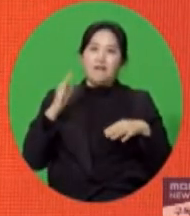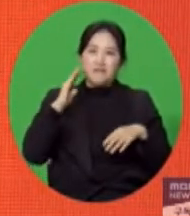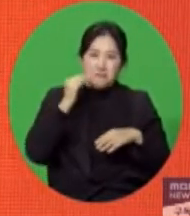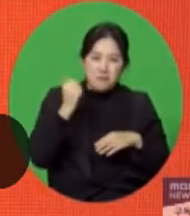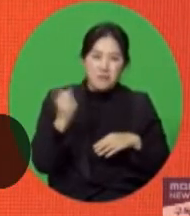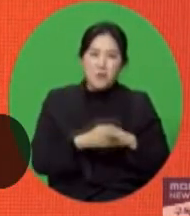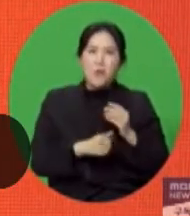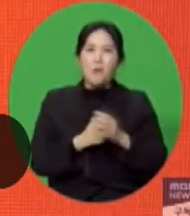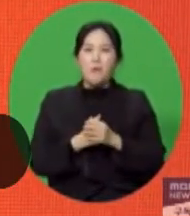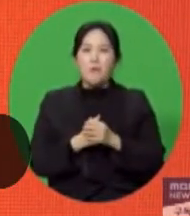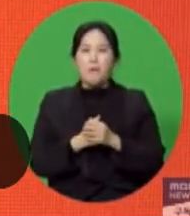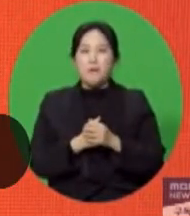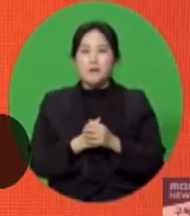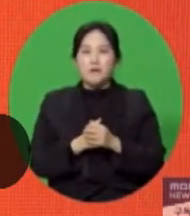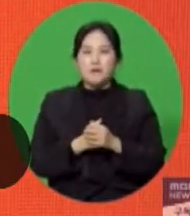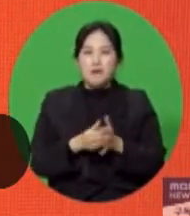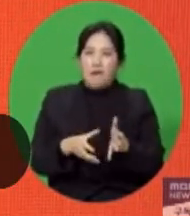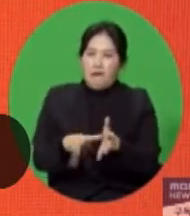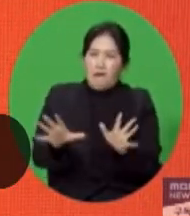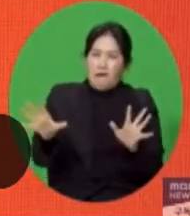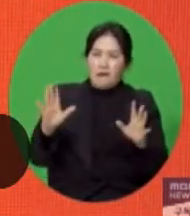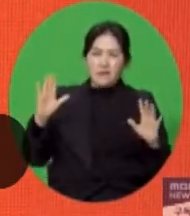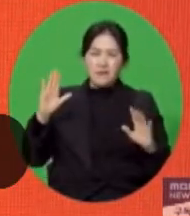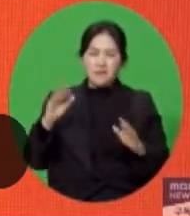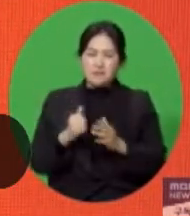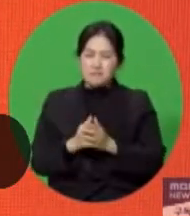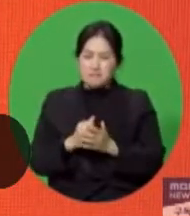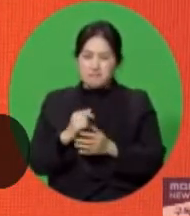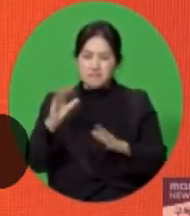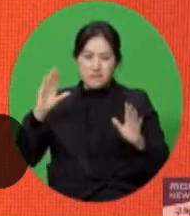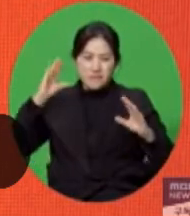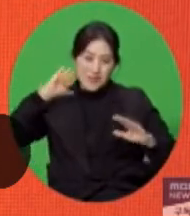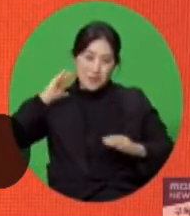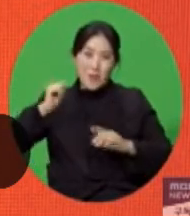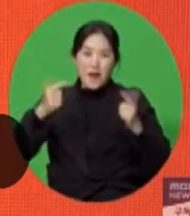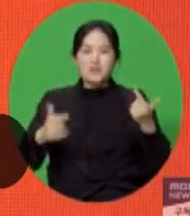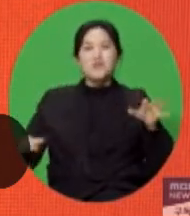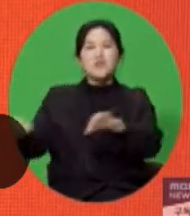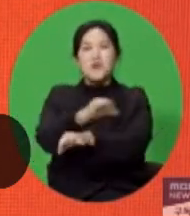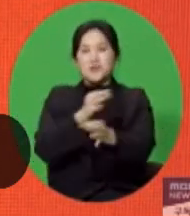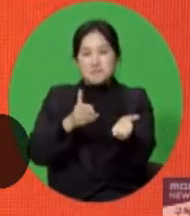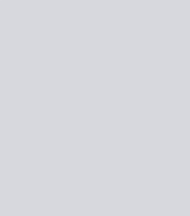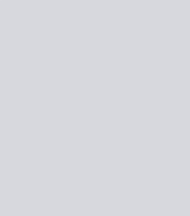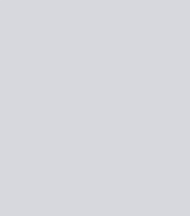또는 괴물 대통령이 아닌 경제 대통령 되겠습니다.